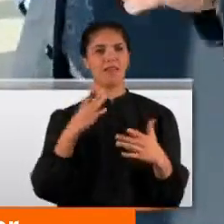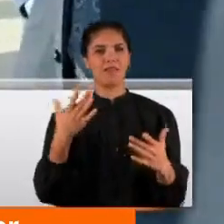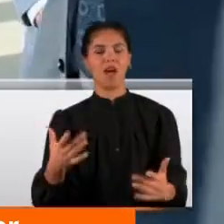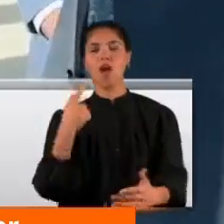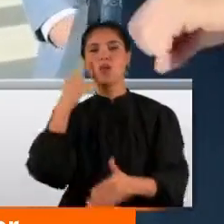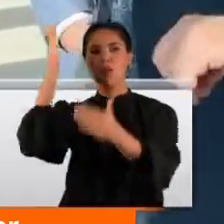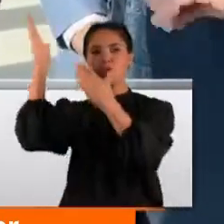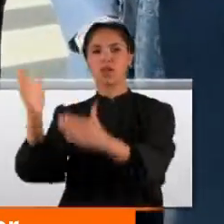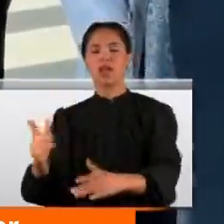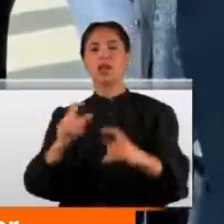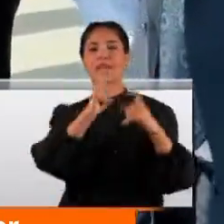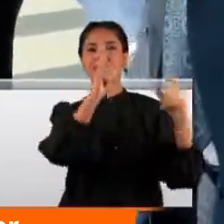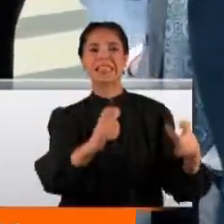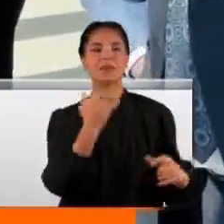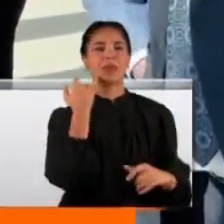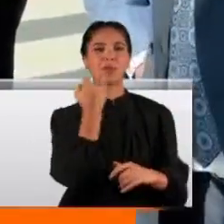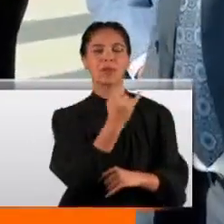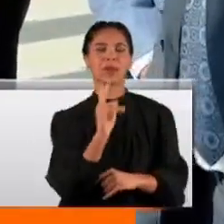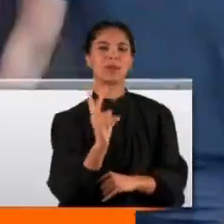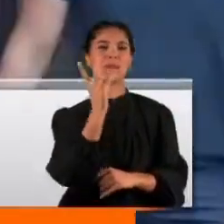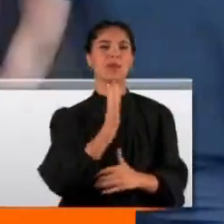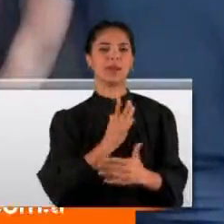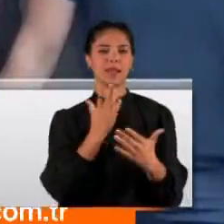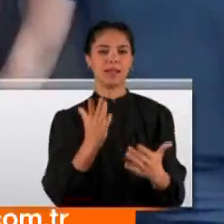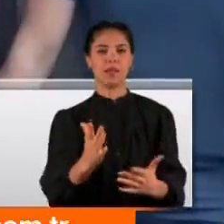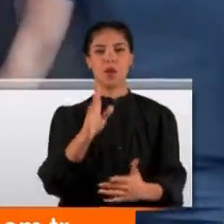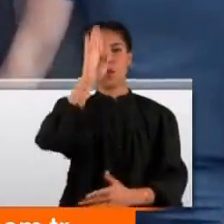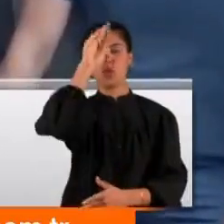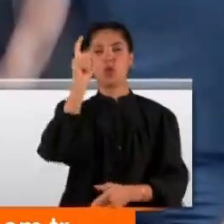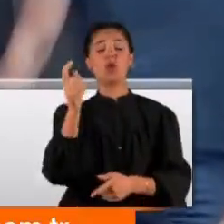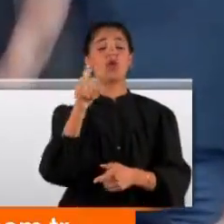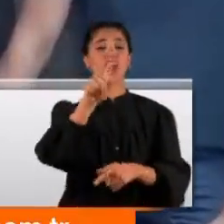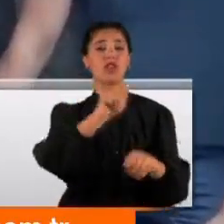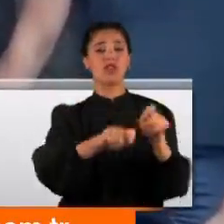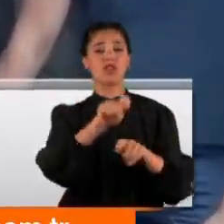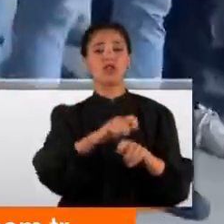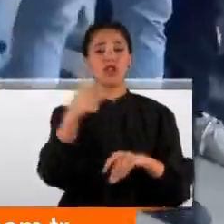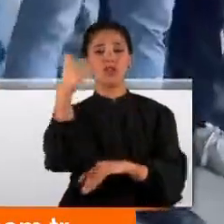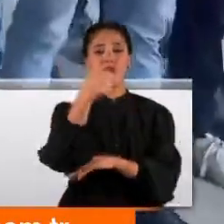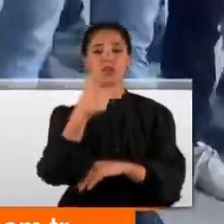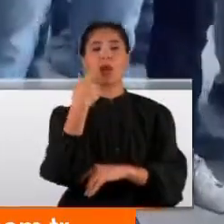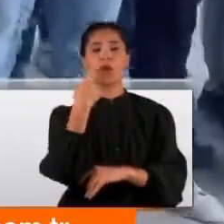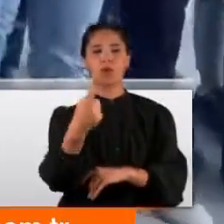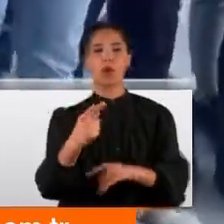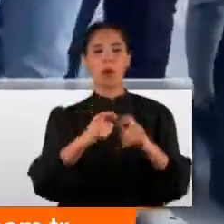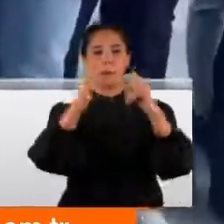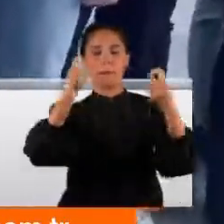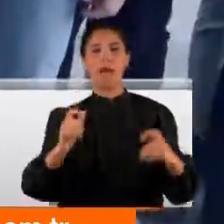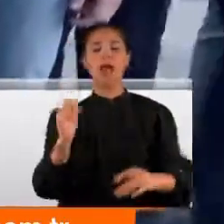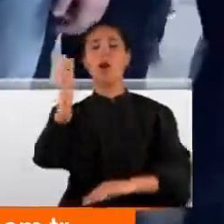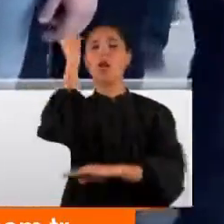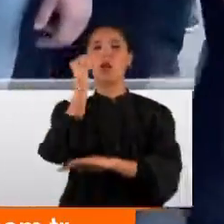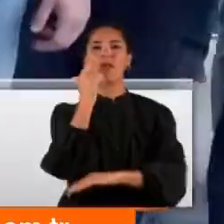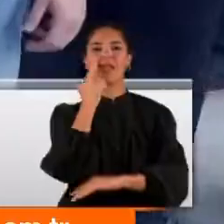Erdoğan'ın Sırbistan ziyaretinde bir sürpriz bekliyordu Türk inşaat firmalarının katkılarıyla inşa edilen Belgrad Kulesi